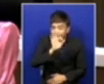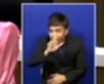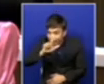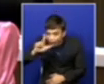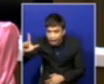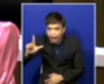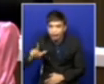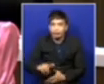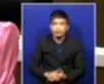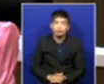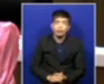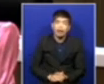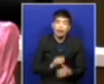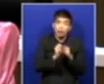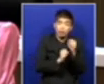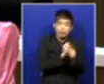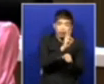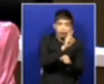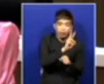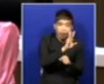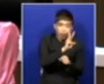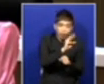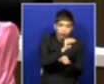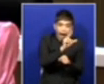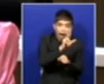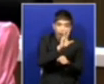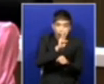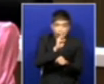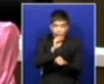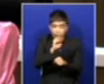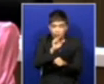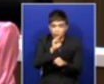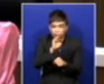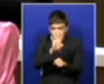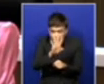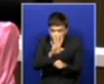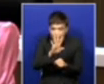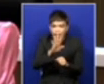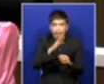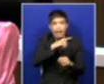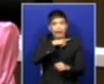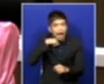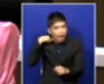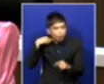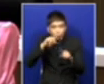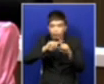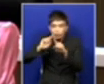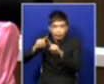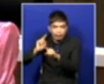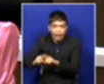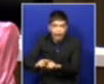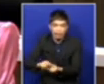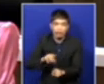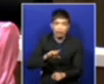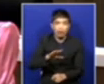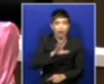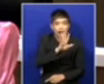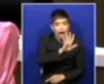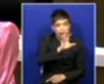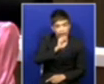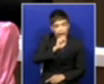บประมาณ6364อะไรนี่อีกนะฮะประมาณ 500,000 ครับสิริรวมแล้วยอดเขาเอเวอเรสต์เพียวๆเลยนะสูงปี๊ดท่านประธานครับ